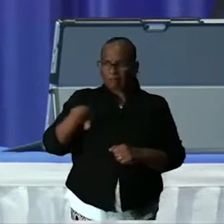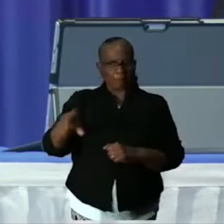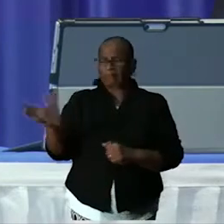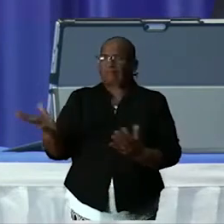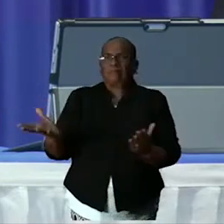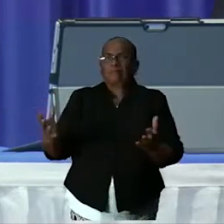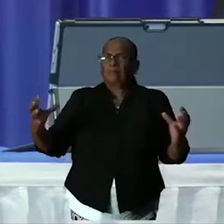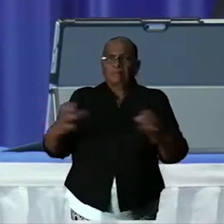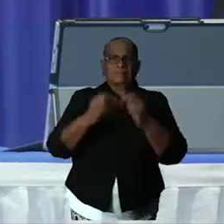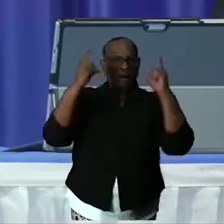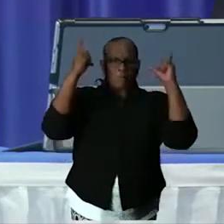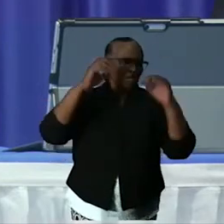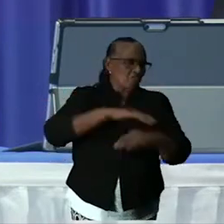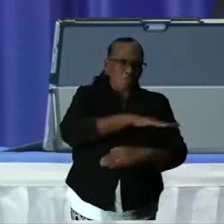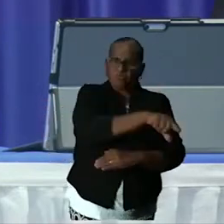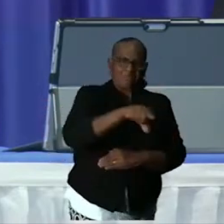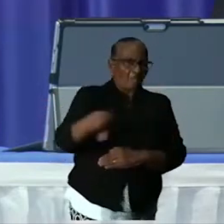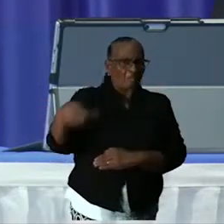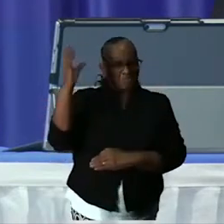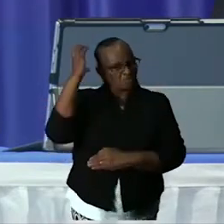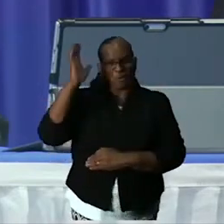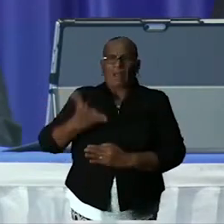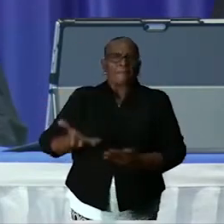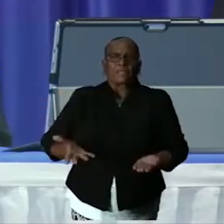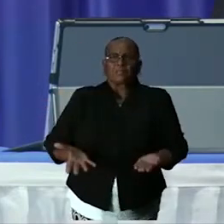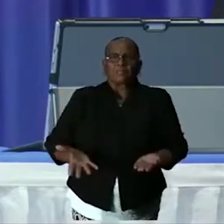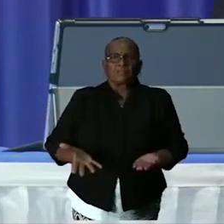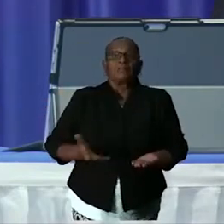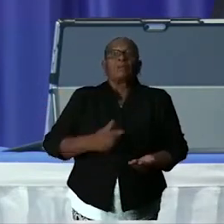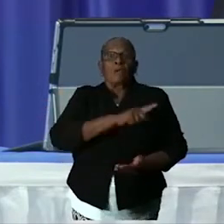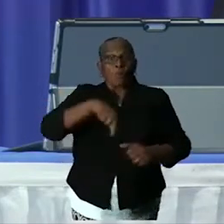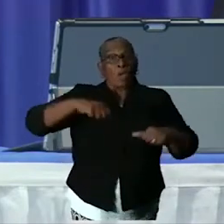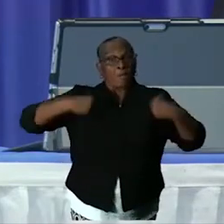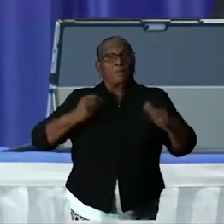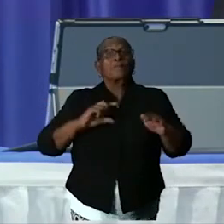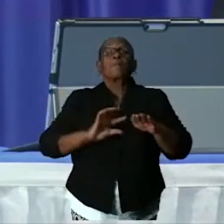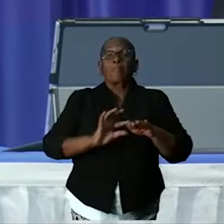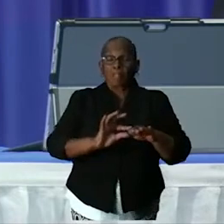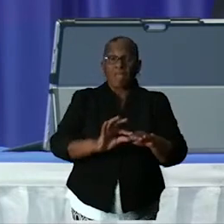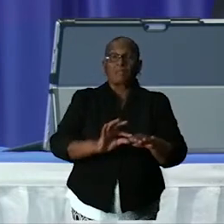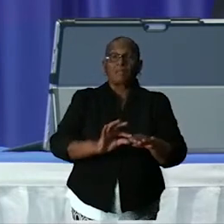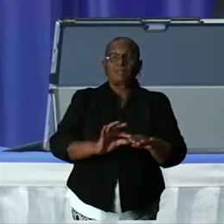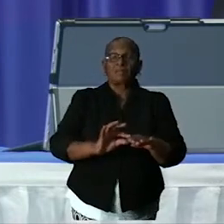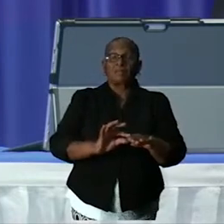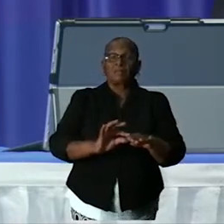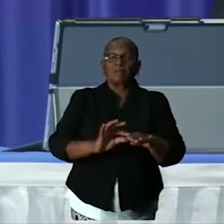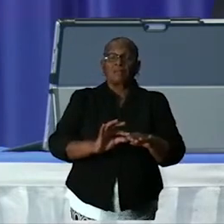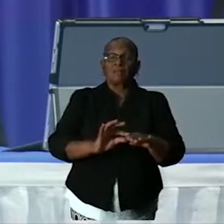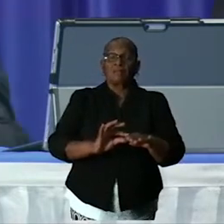de samenleving. En wij zijn gestart met het beleid van het